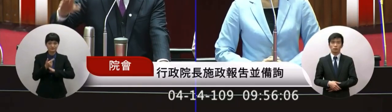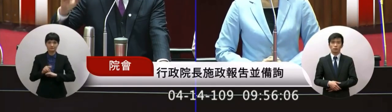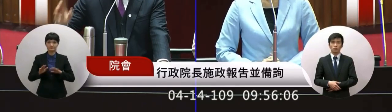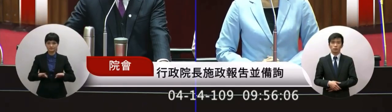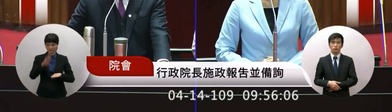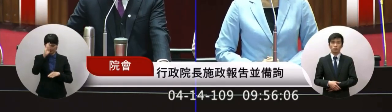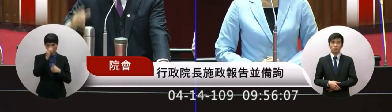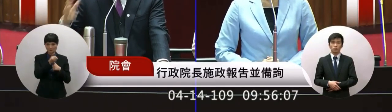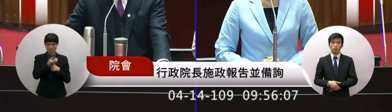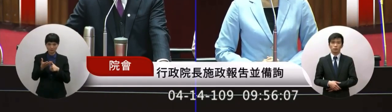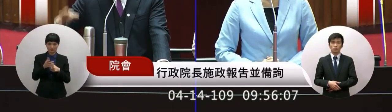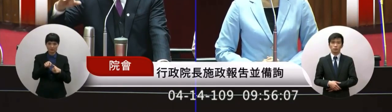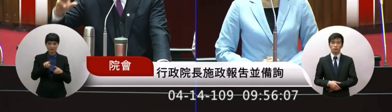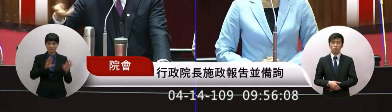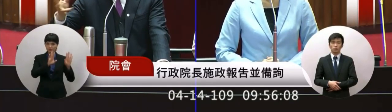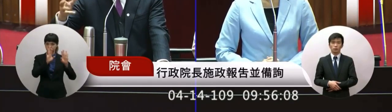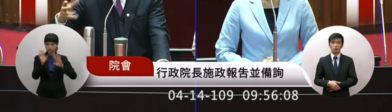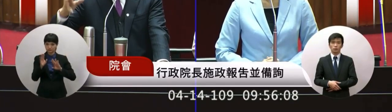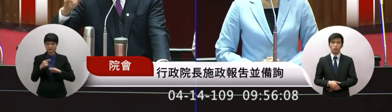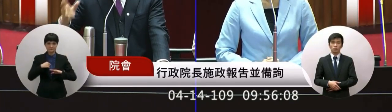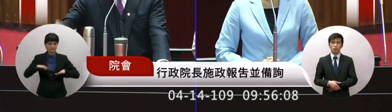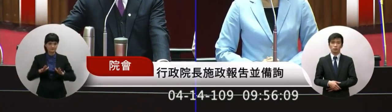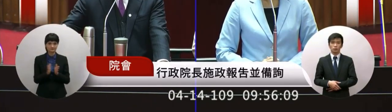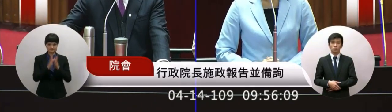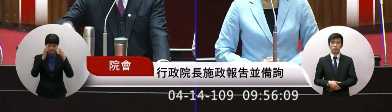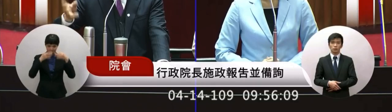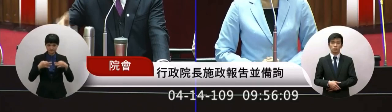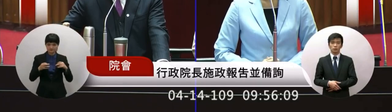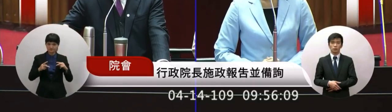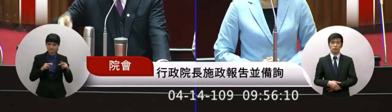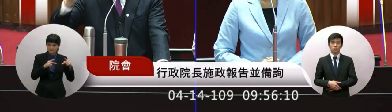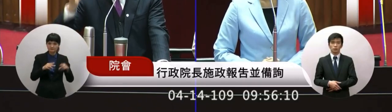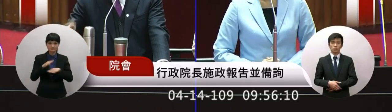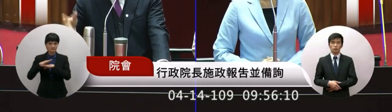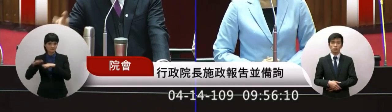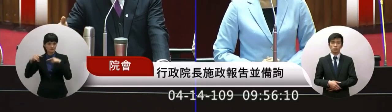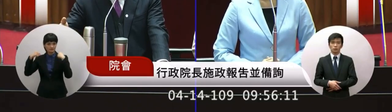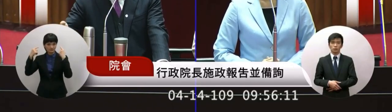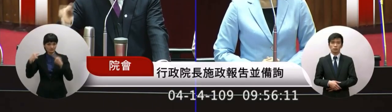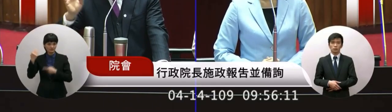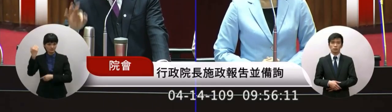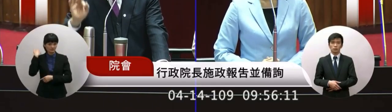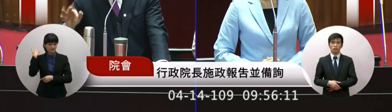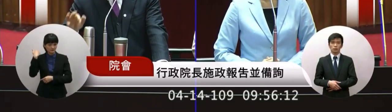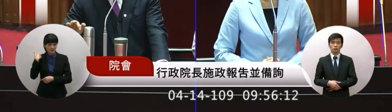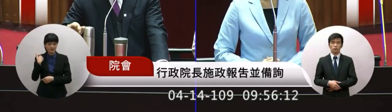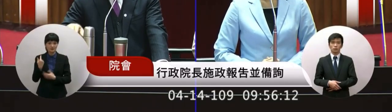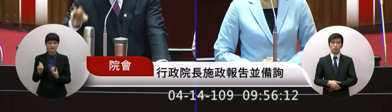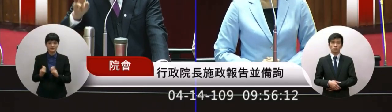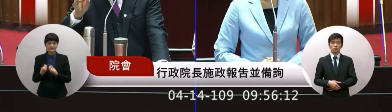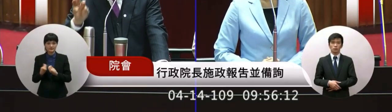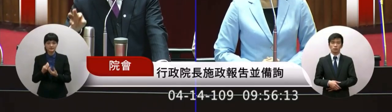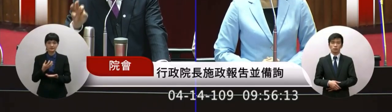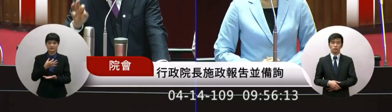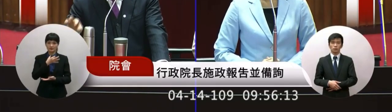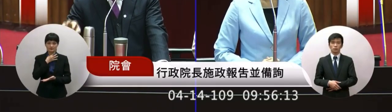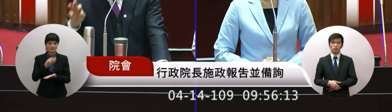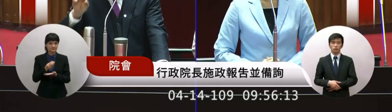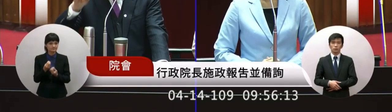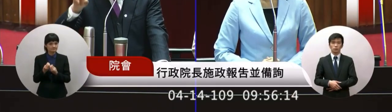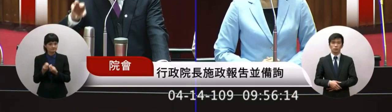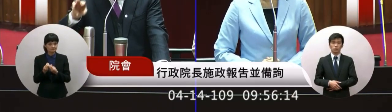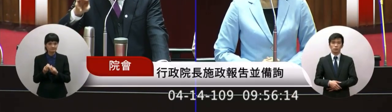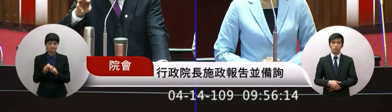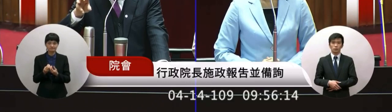讨了平常运作上有所不便，以及碰到事情应付不来的过